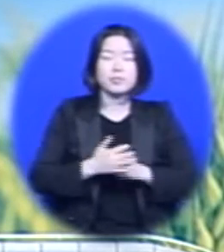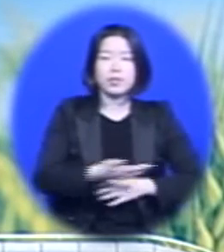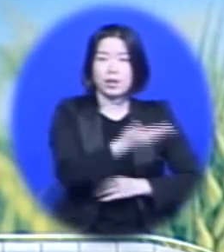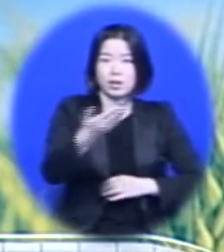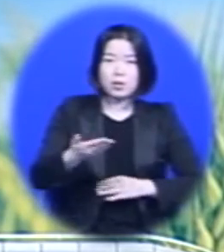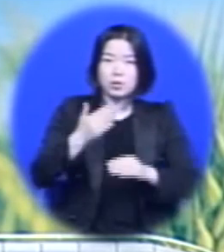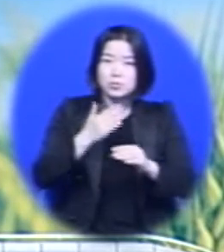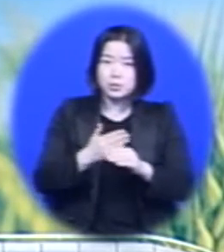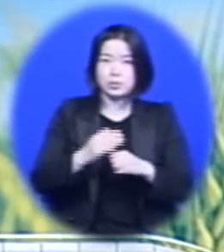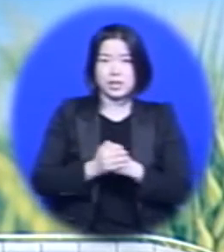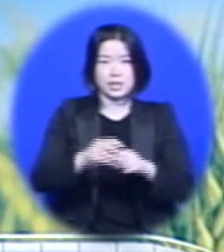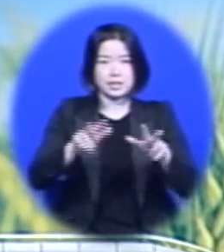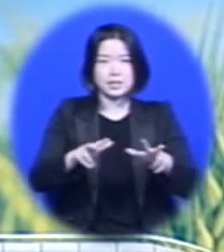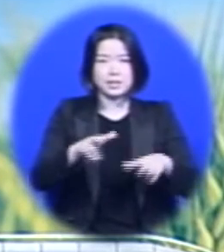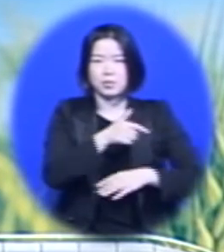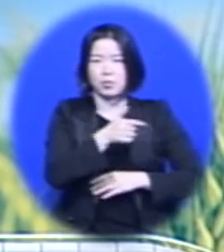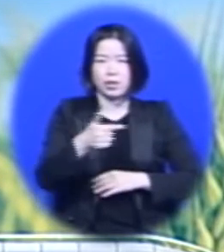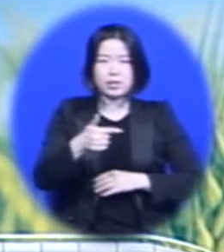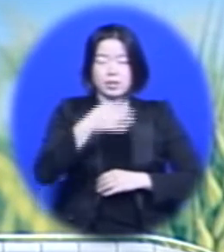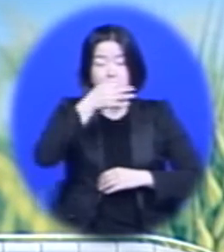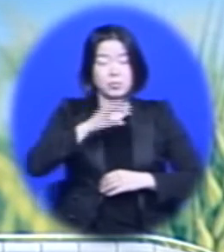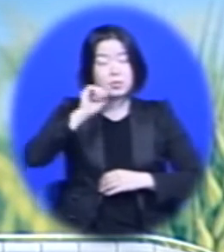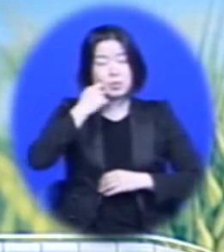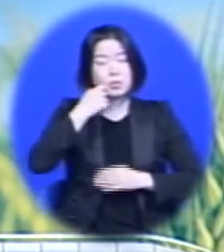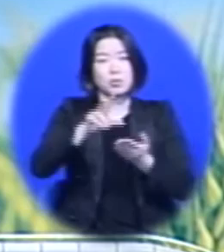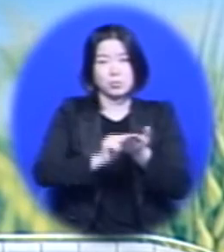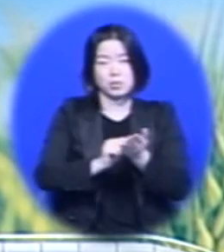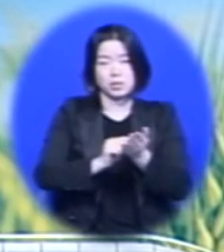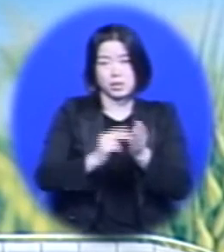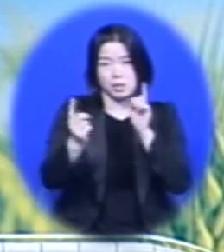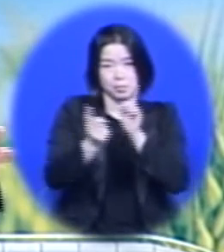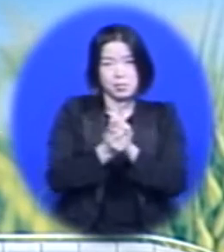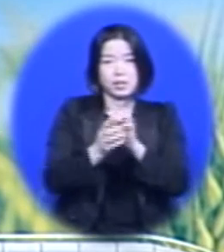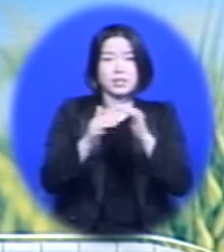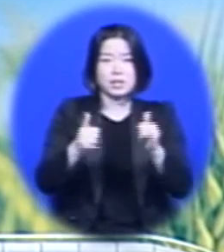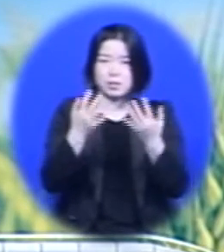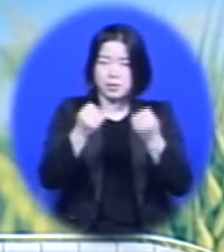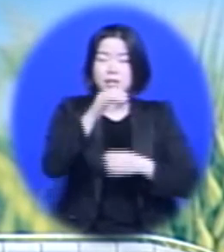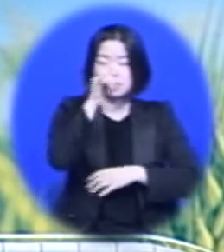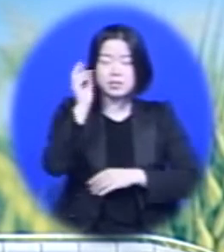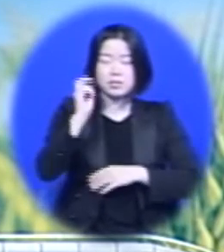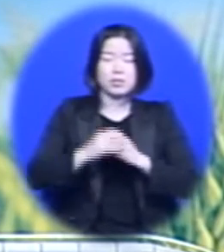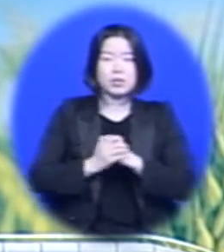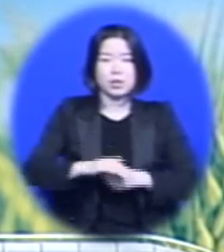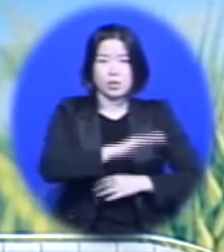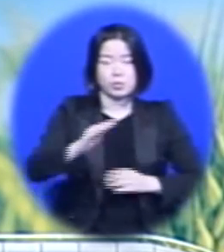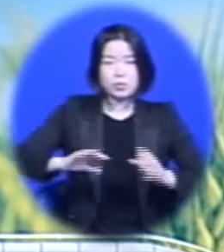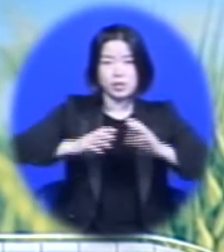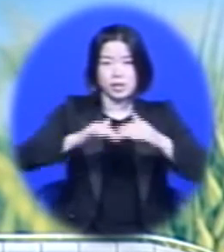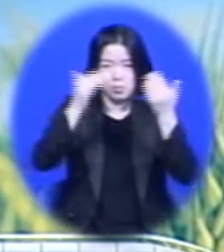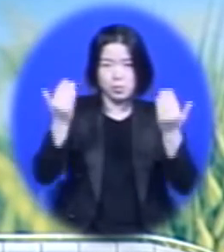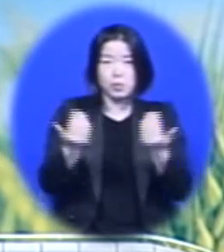여러분 중에 지금 굉장히 힘들고 어려운 문제에 부딪혀 있는 분들이 많으실 것입니다. 우리나라 전체가